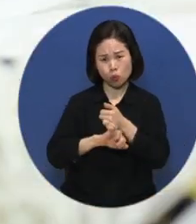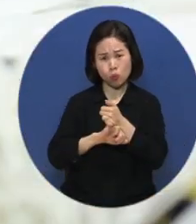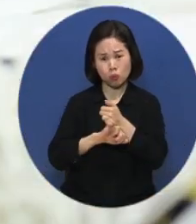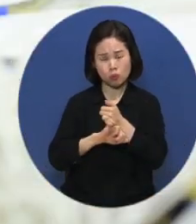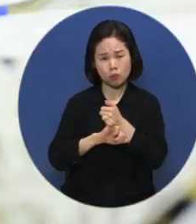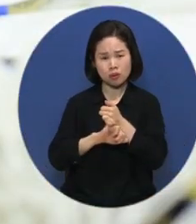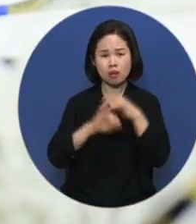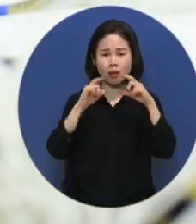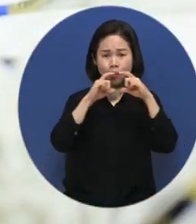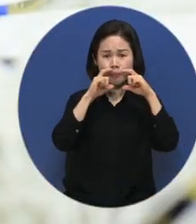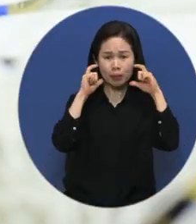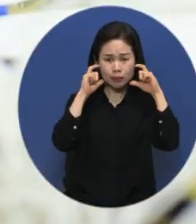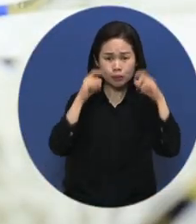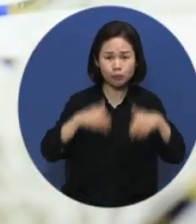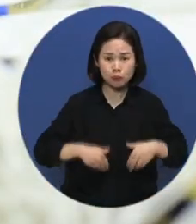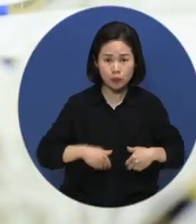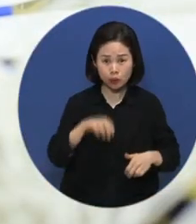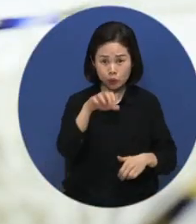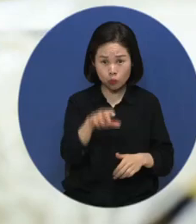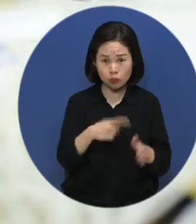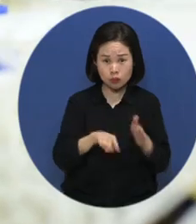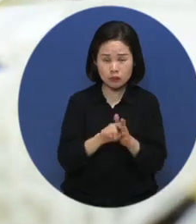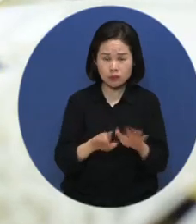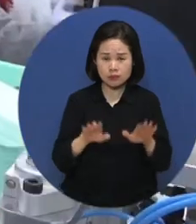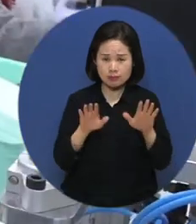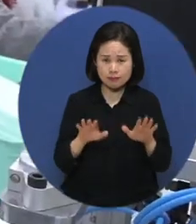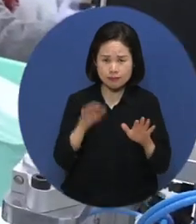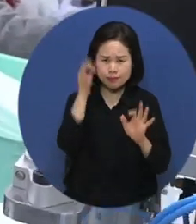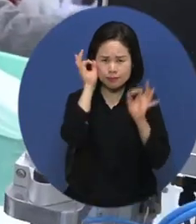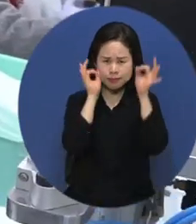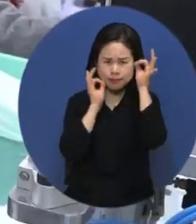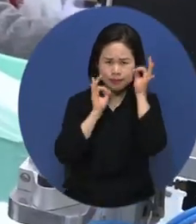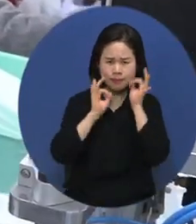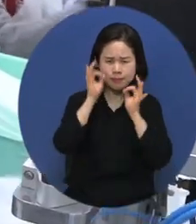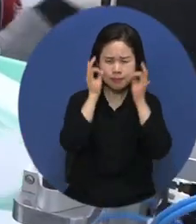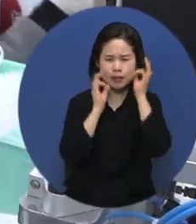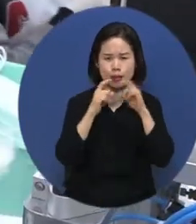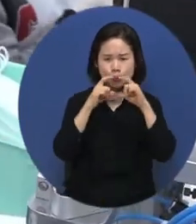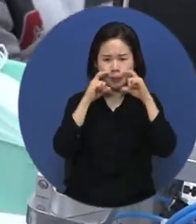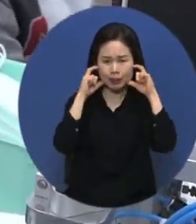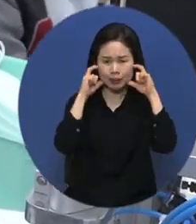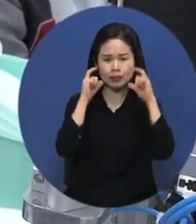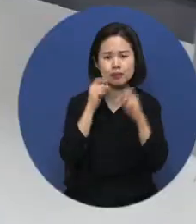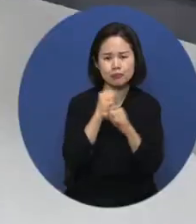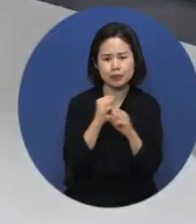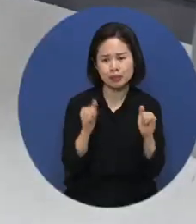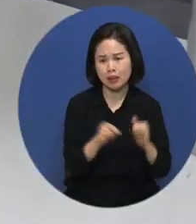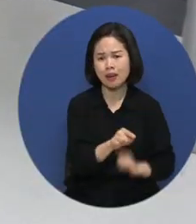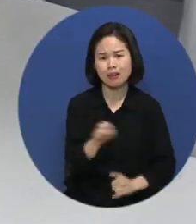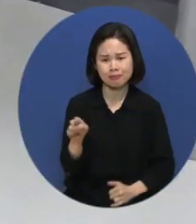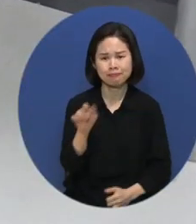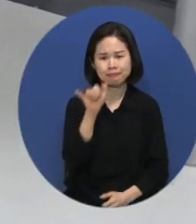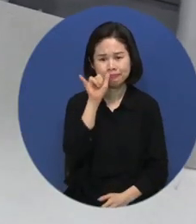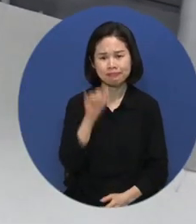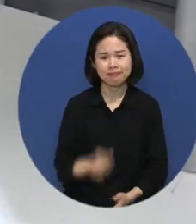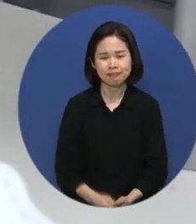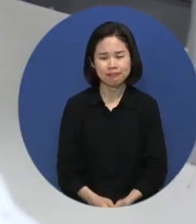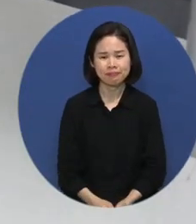마스크가 필요한 곳을 위해 지금 이 순간에도 구슬땀을 흘리고 있는 사람들이 있습니다.